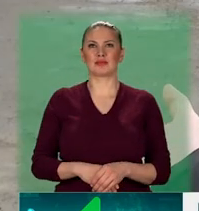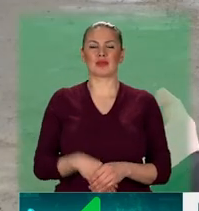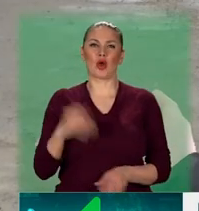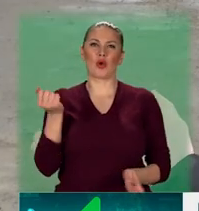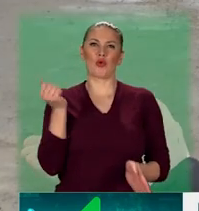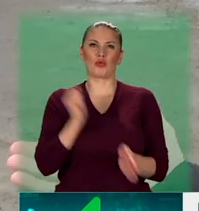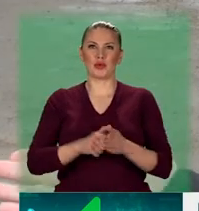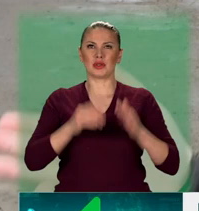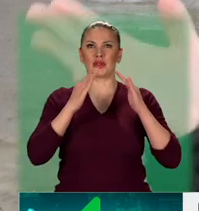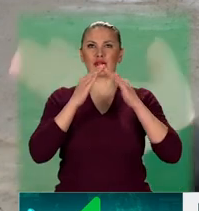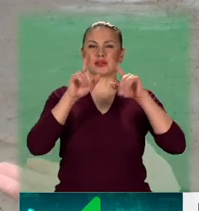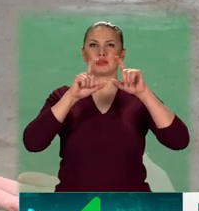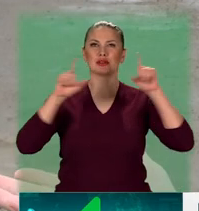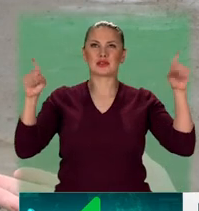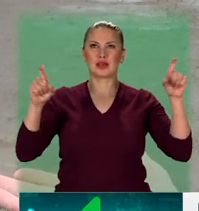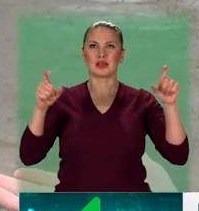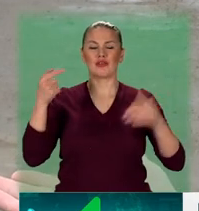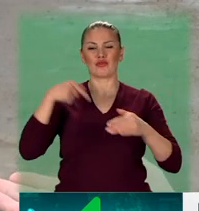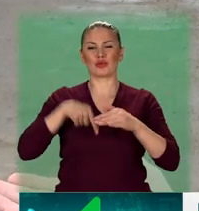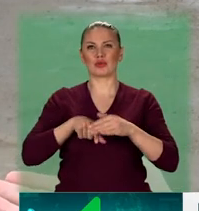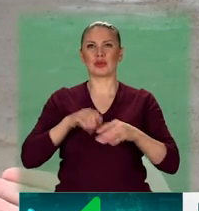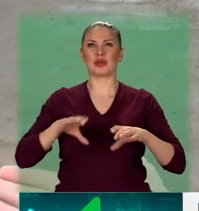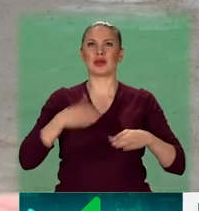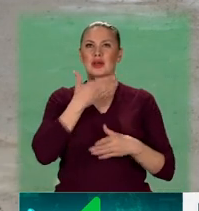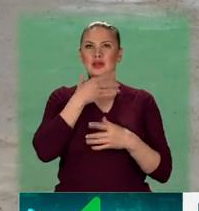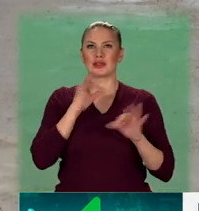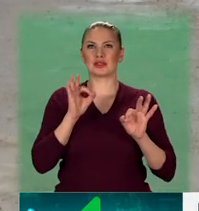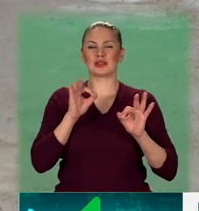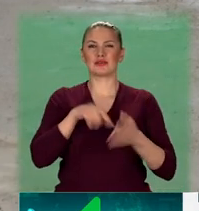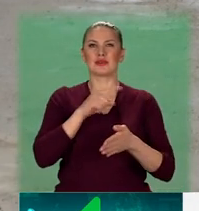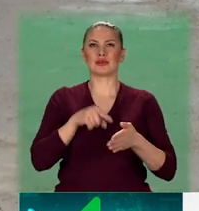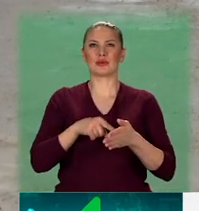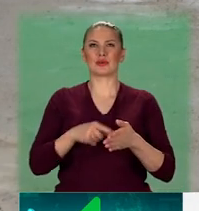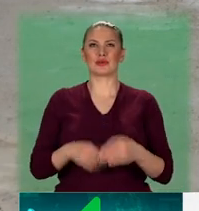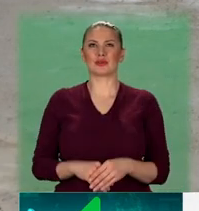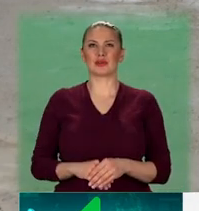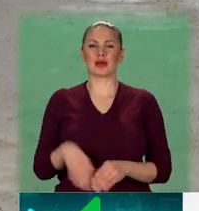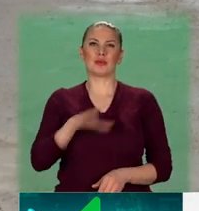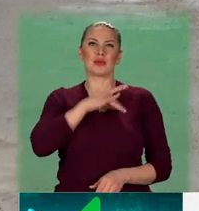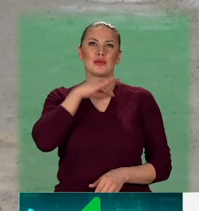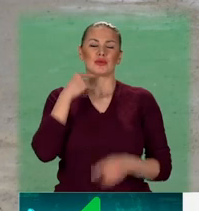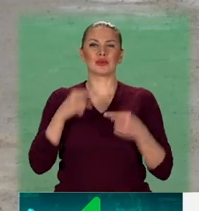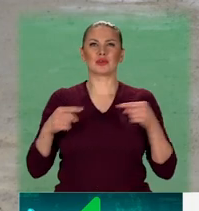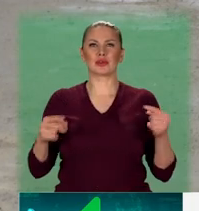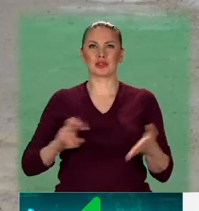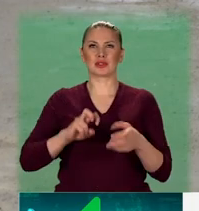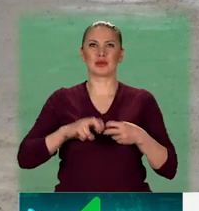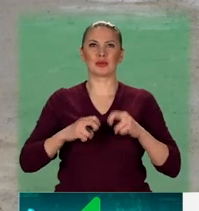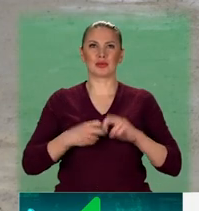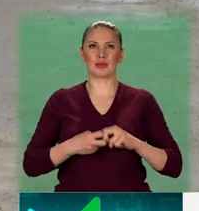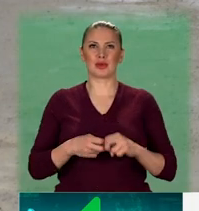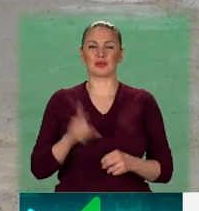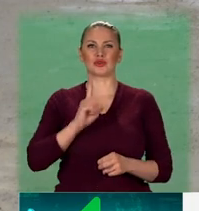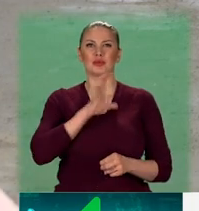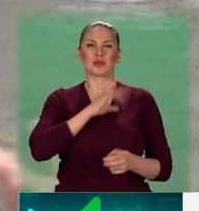да? Внутри красивого города. А еще, какая еще была проблема вторая, что люди, которые